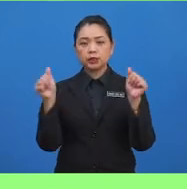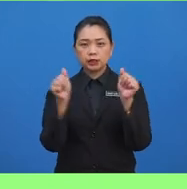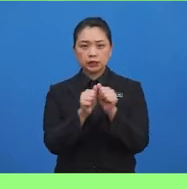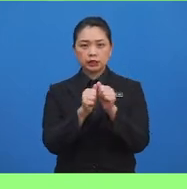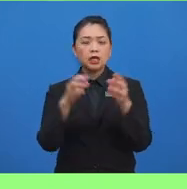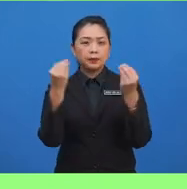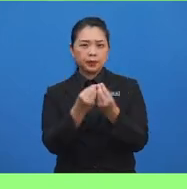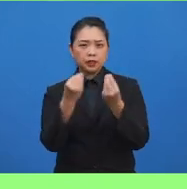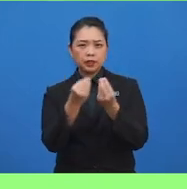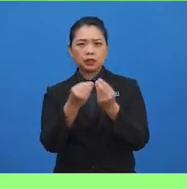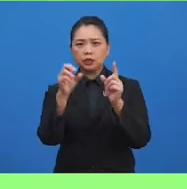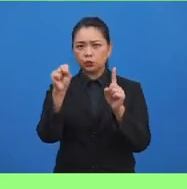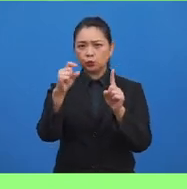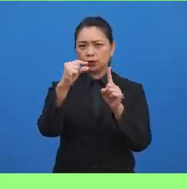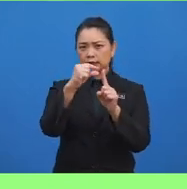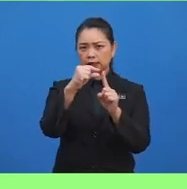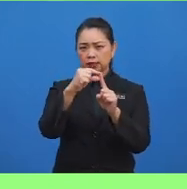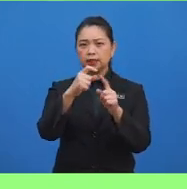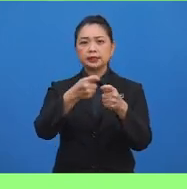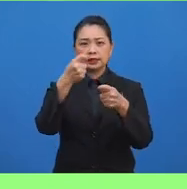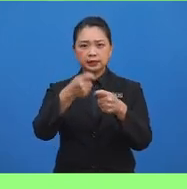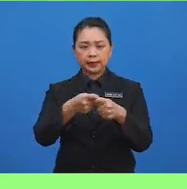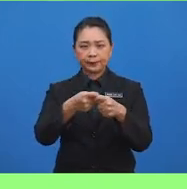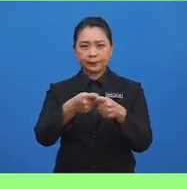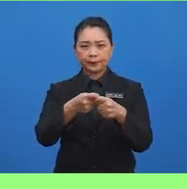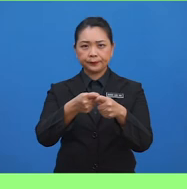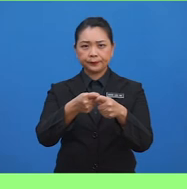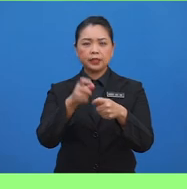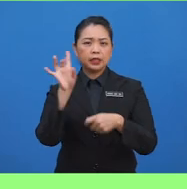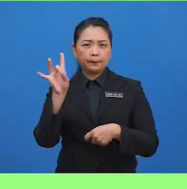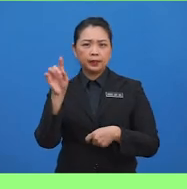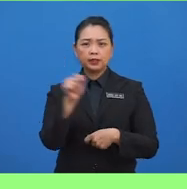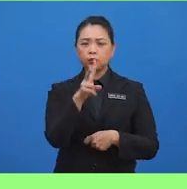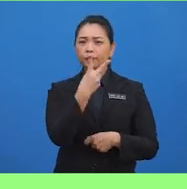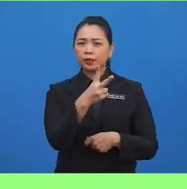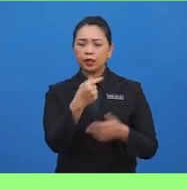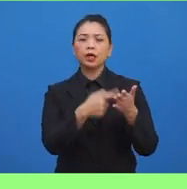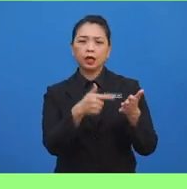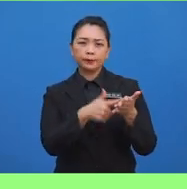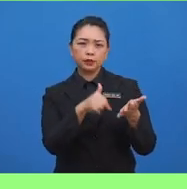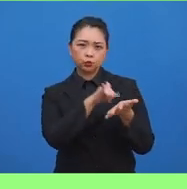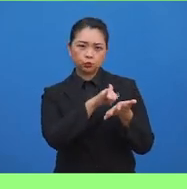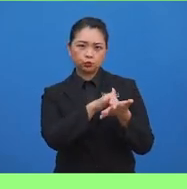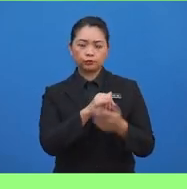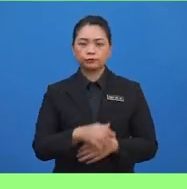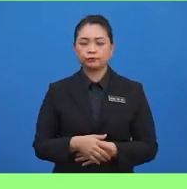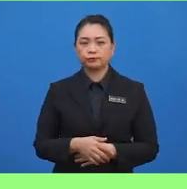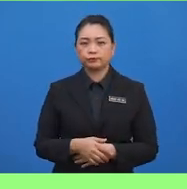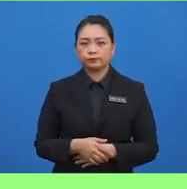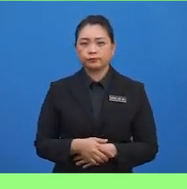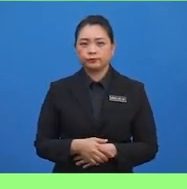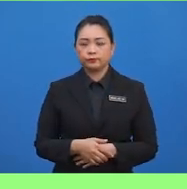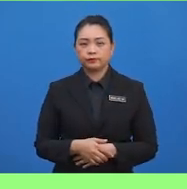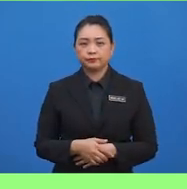bilangan suka tetap antara delapan hingga 12 suku kata dalam satu